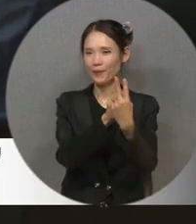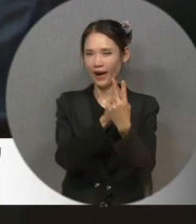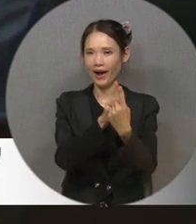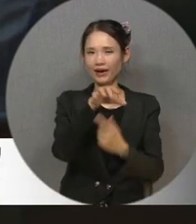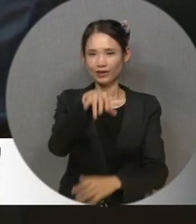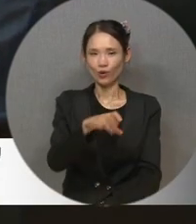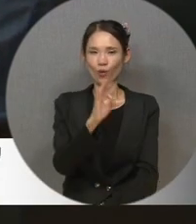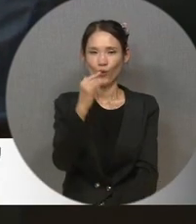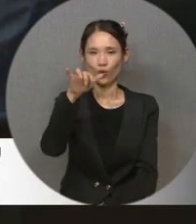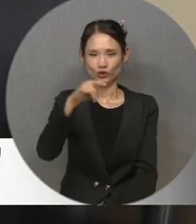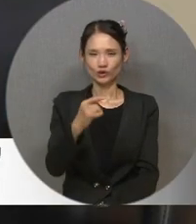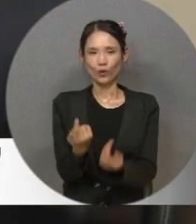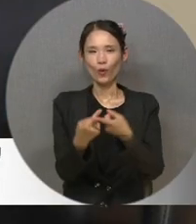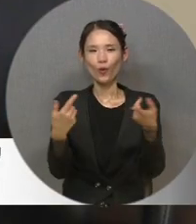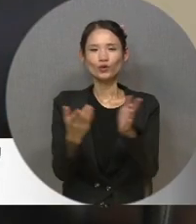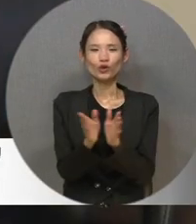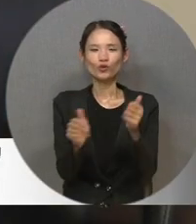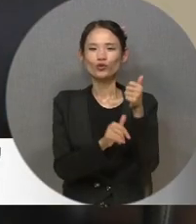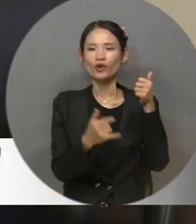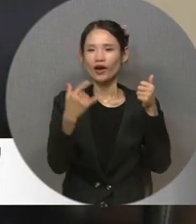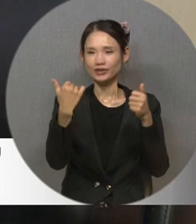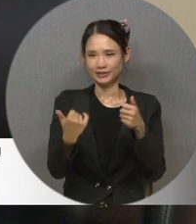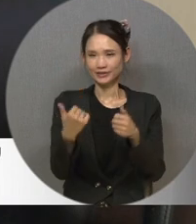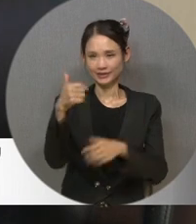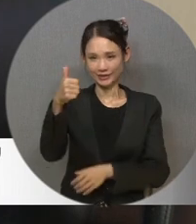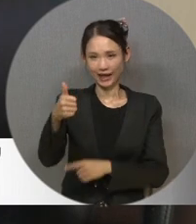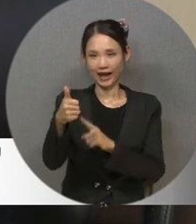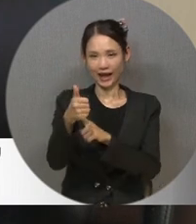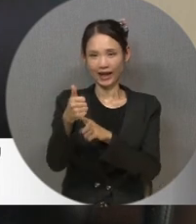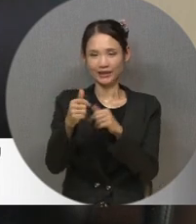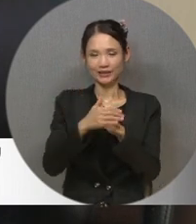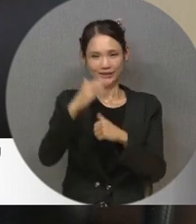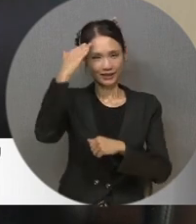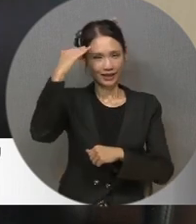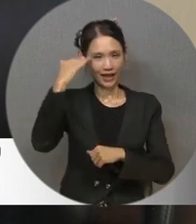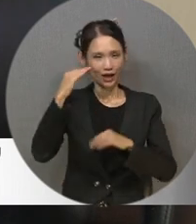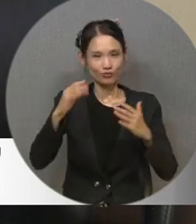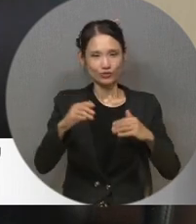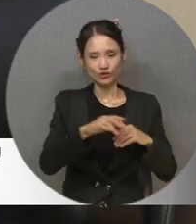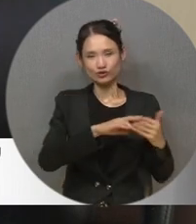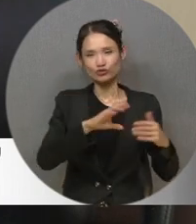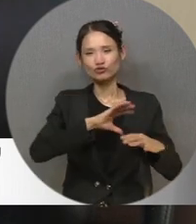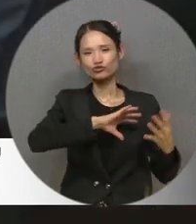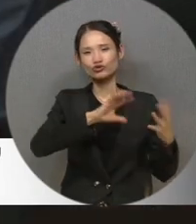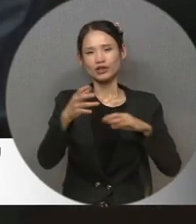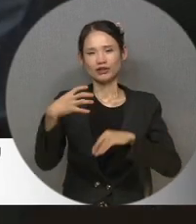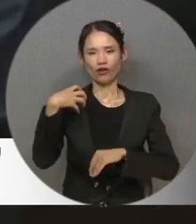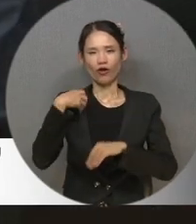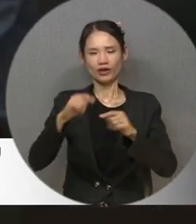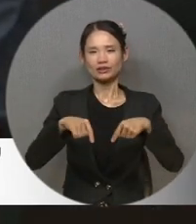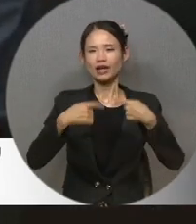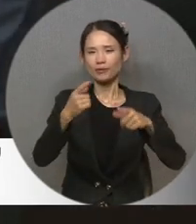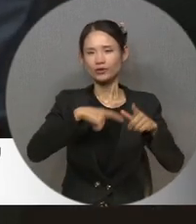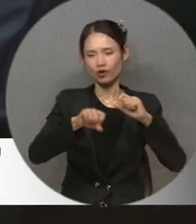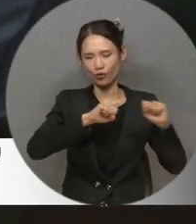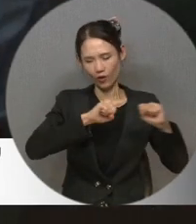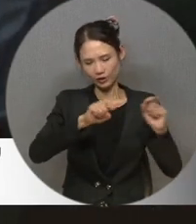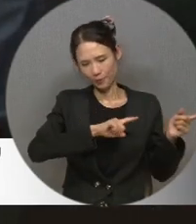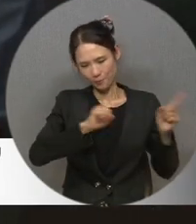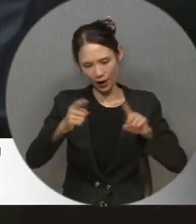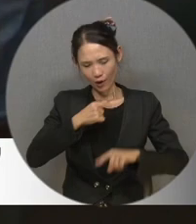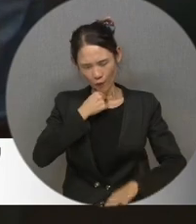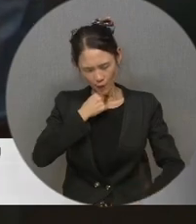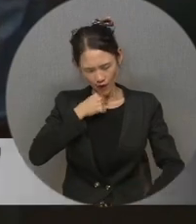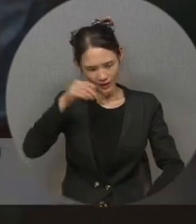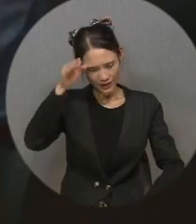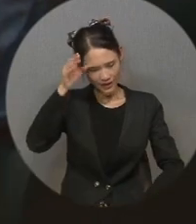오준 공동조직위원장은 이번 대회를 계기로 대한민국 장애계의 국제적 역할 참여가 활성화되길 바란다는 뜻을